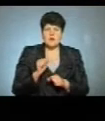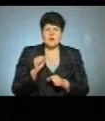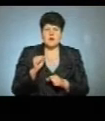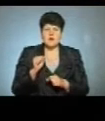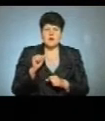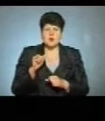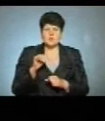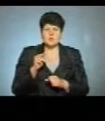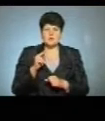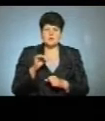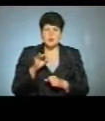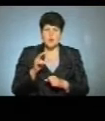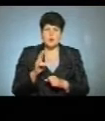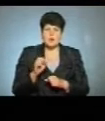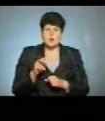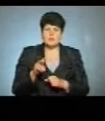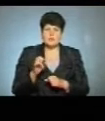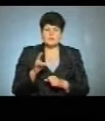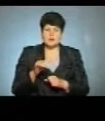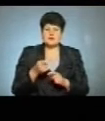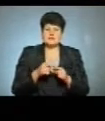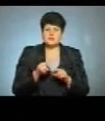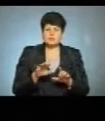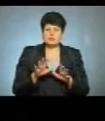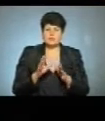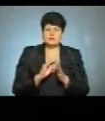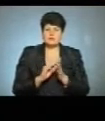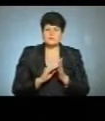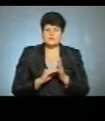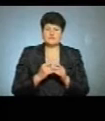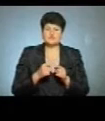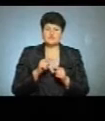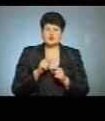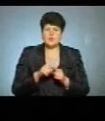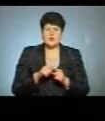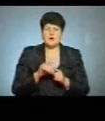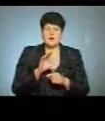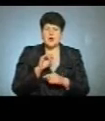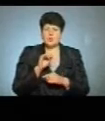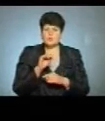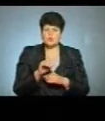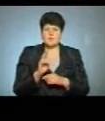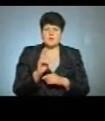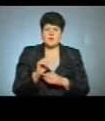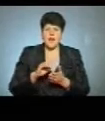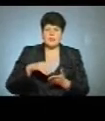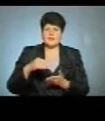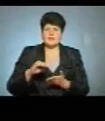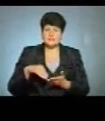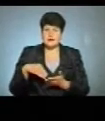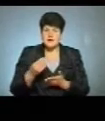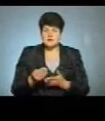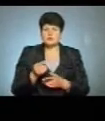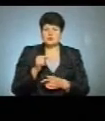аудіокалендар. І, власне, цю подію вони якраз описали у цьому аудіокалендарі. Чому аудіокалендар? Тому що